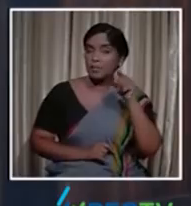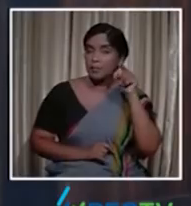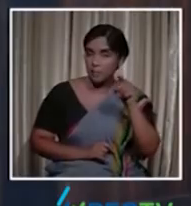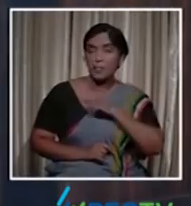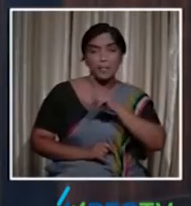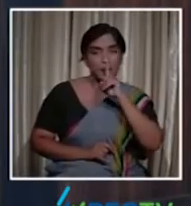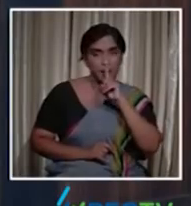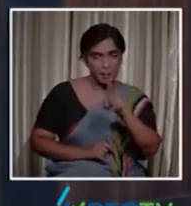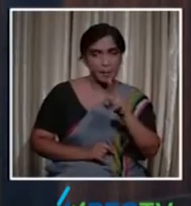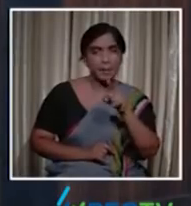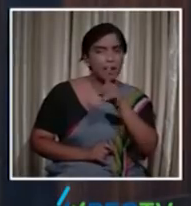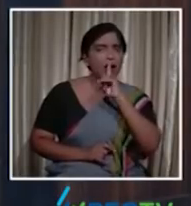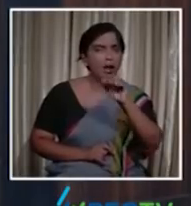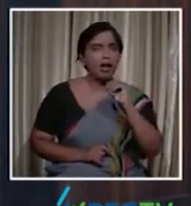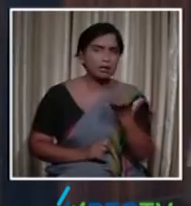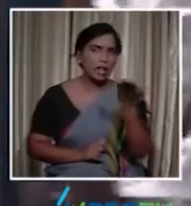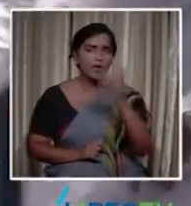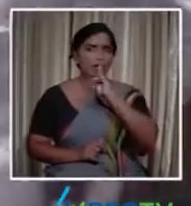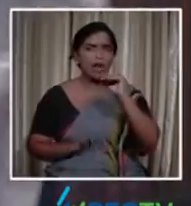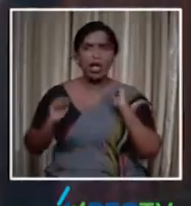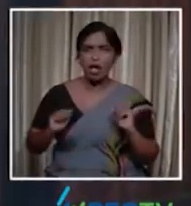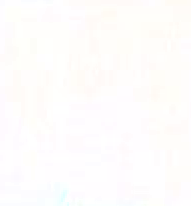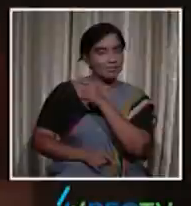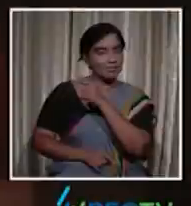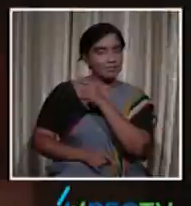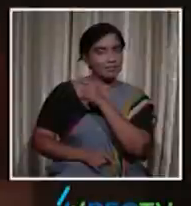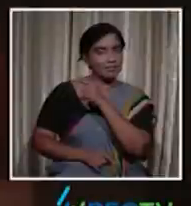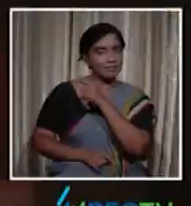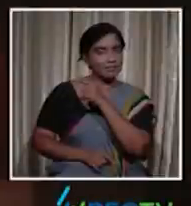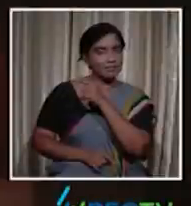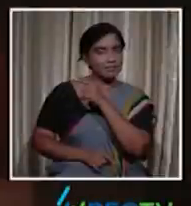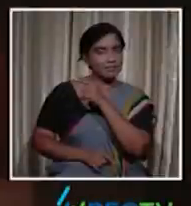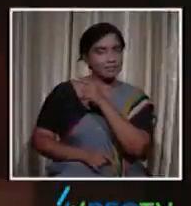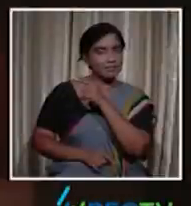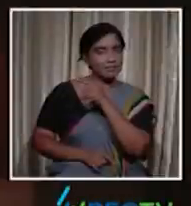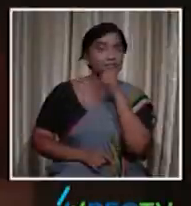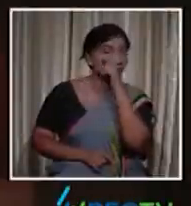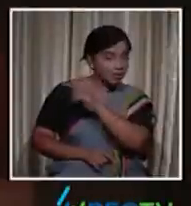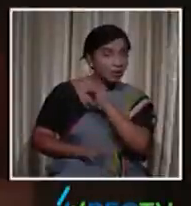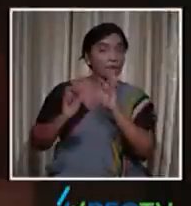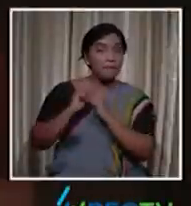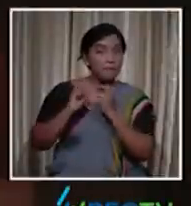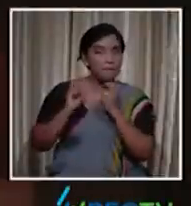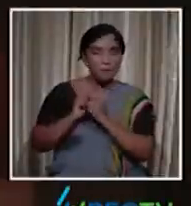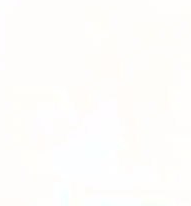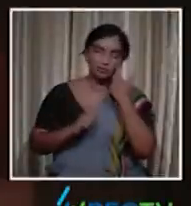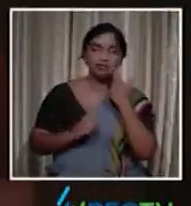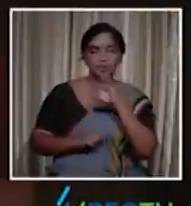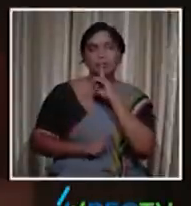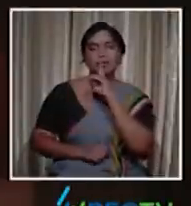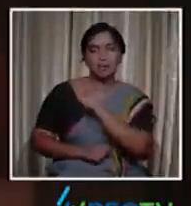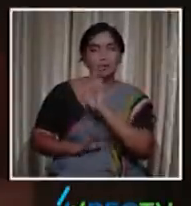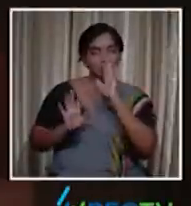ඇඬුවේ නැහැ ඔබතුමා කොහොමද කියන්නේ අපි වන්දිල්ලුවා කියලා අපි වන්දිල්ලුවේ නැහැ ලංස මන්ත්‍රීතුමාට සිදු වුණු හානිය ගැන මම කනගාටු වෙනවා